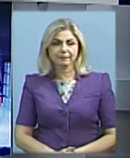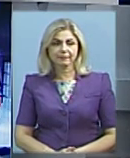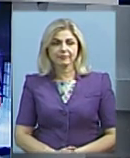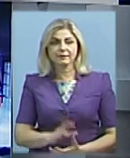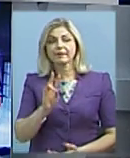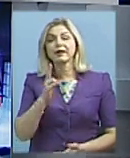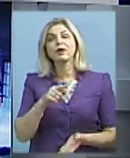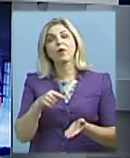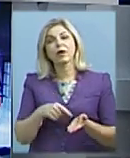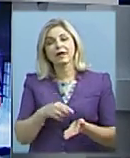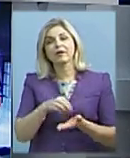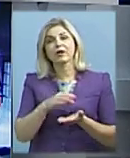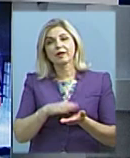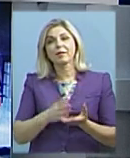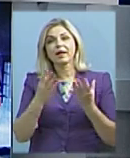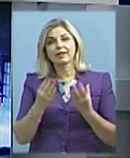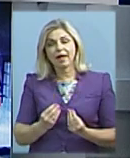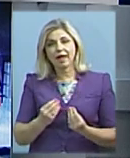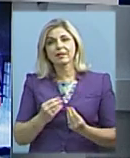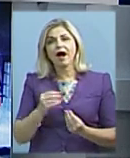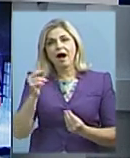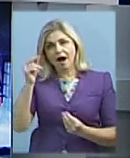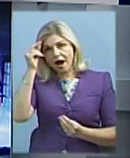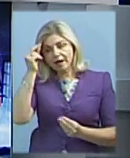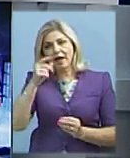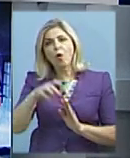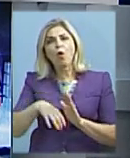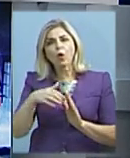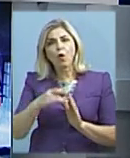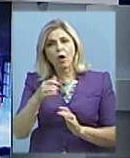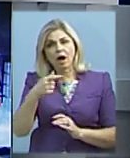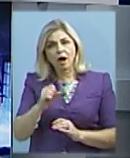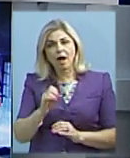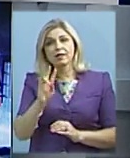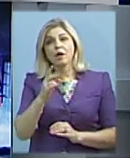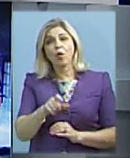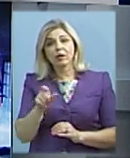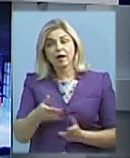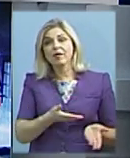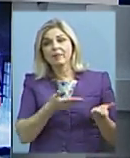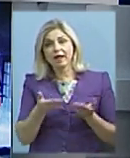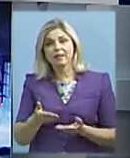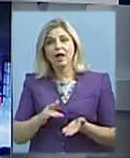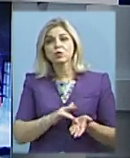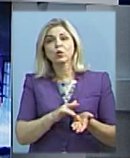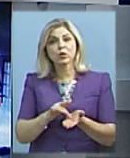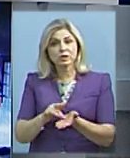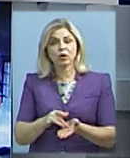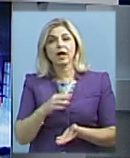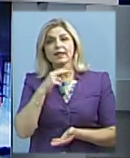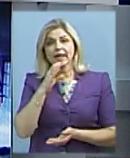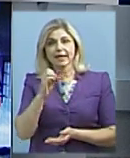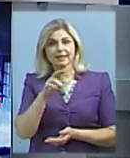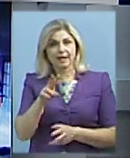У Миколаєві відзначили День археолога. Миколаївців запросили на екскурсію на Городище Дикий сад. Таке святкування